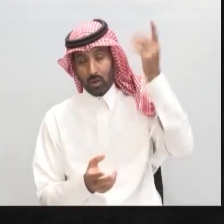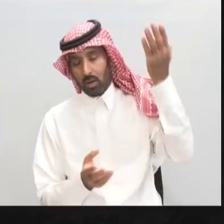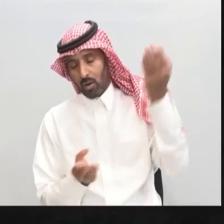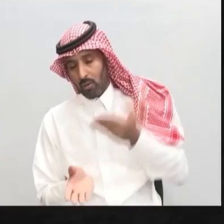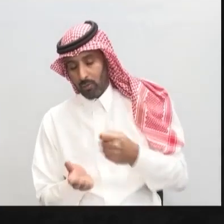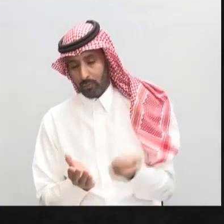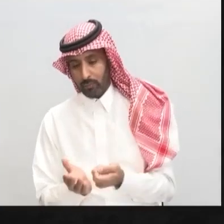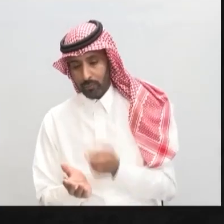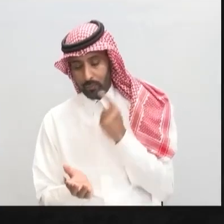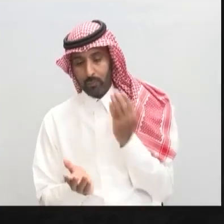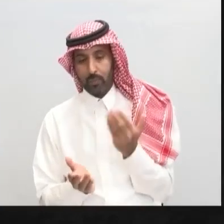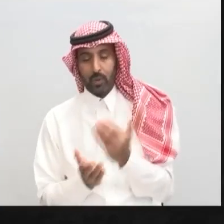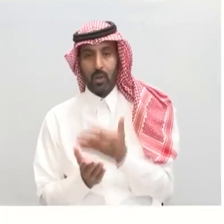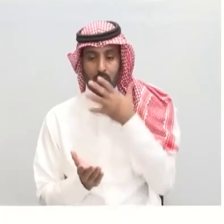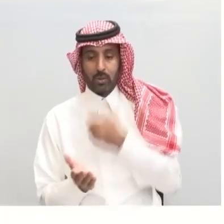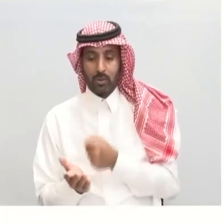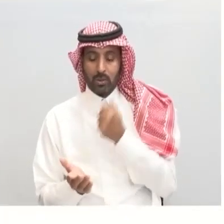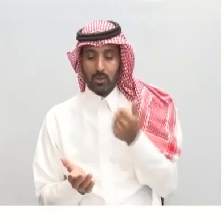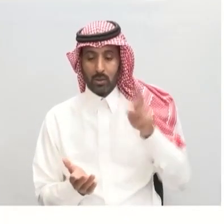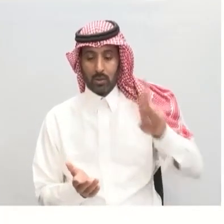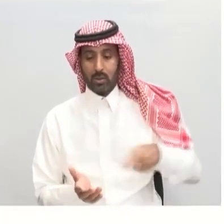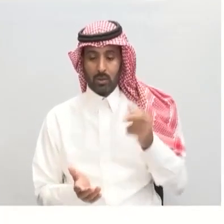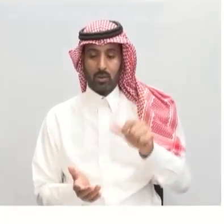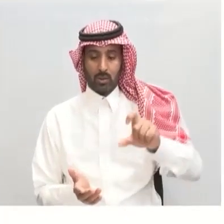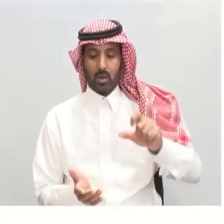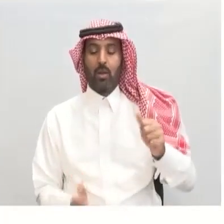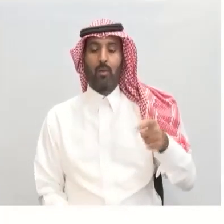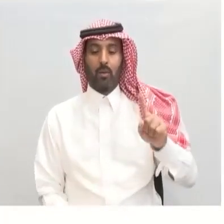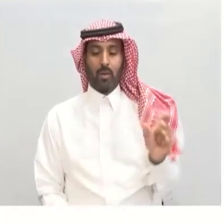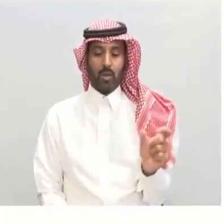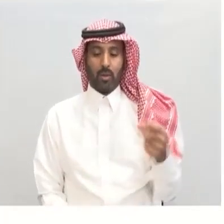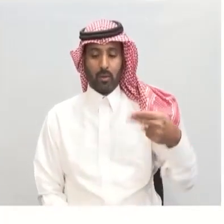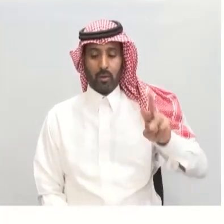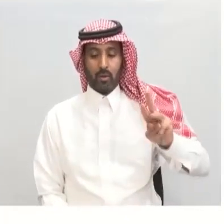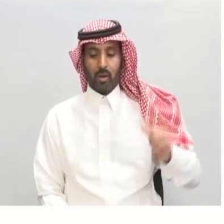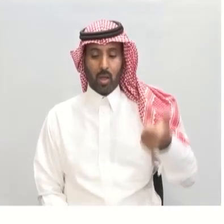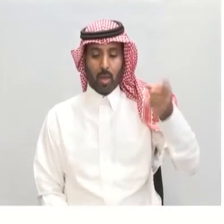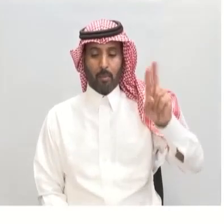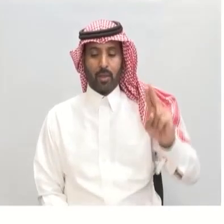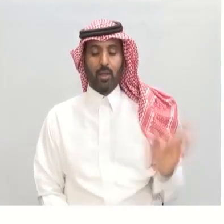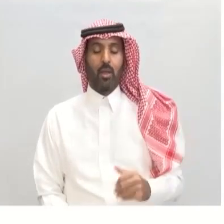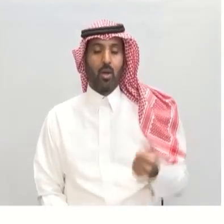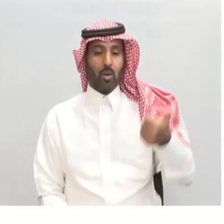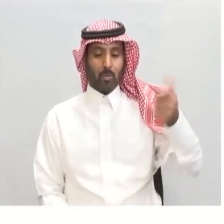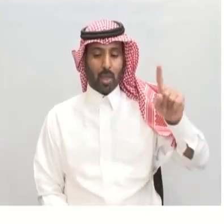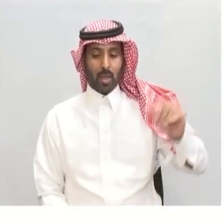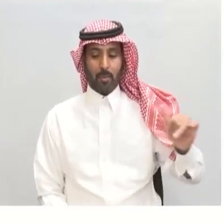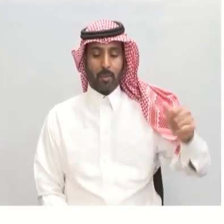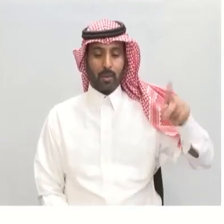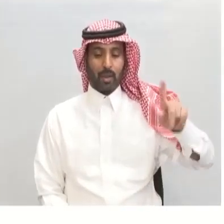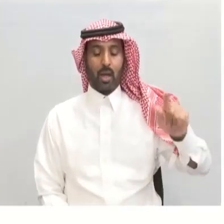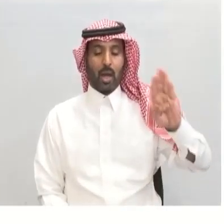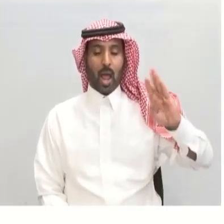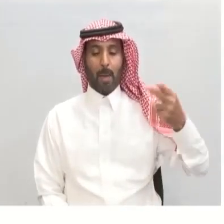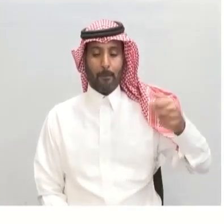ورفعه ومكانه زيد بن ثابت كذلك وابي بن كعب معاو بن ابي سفيان